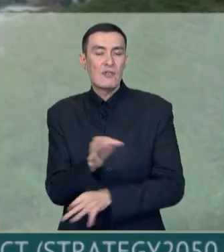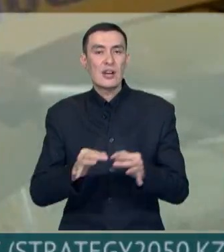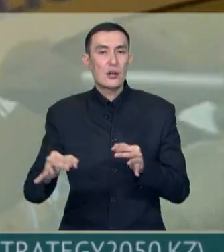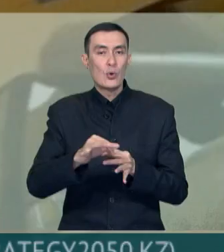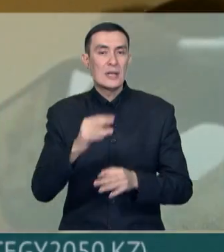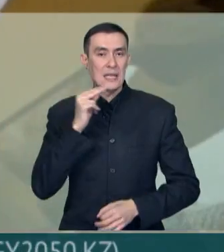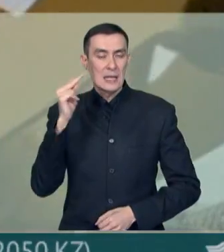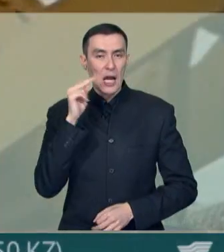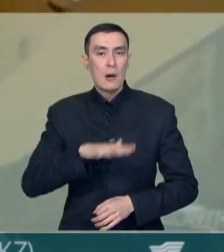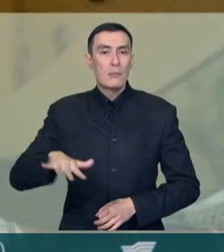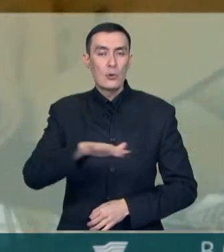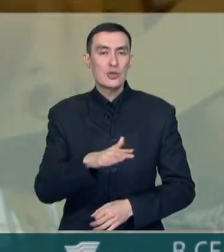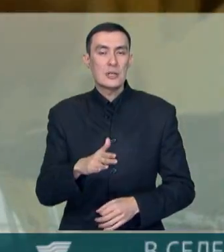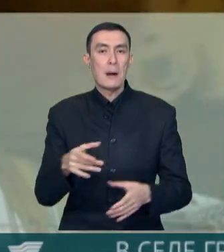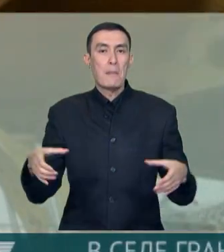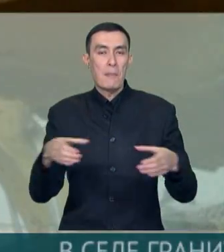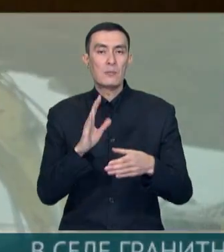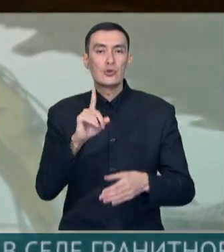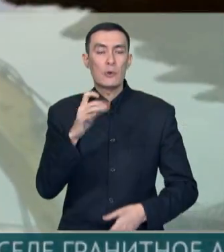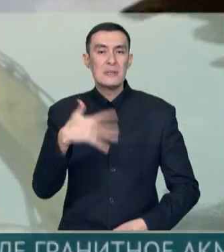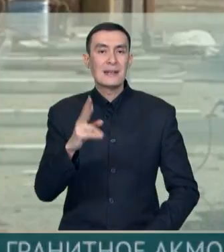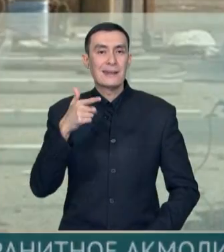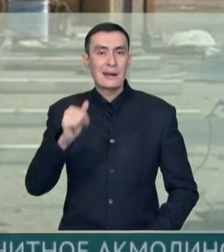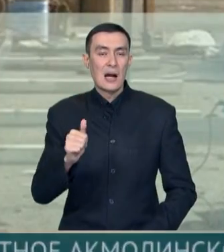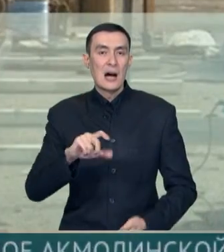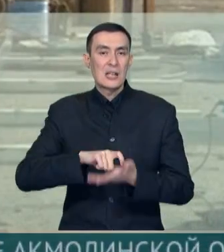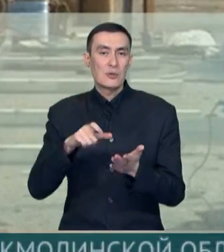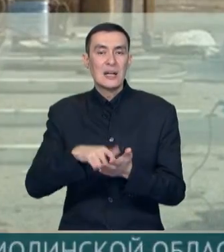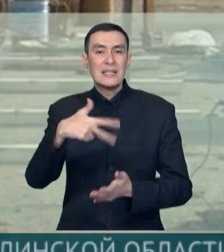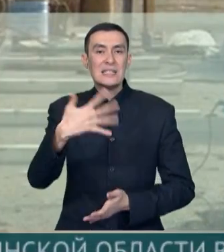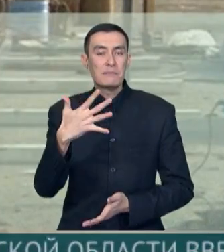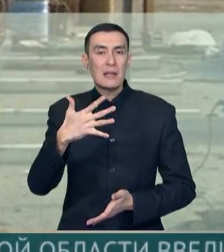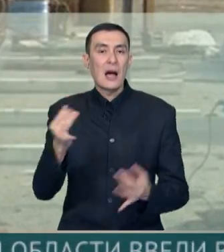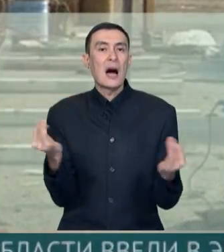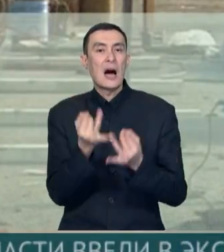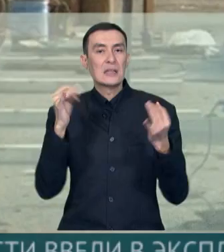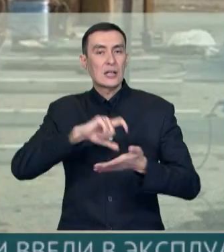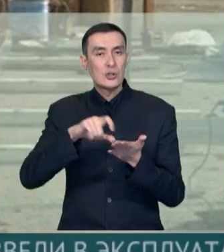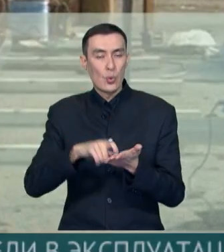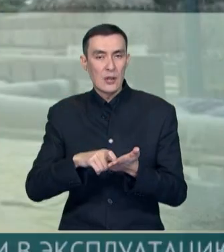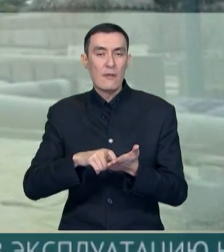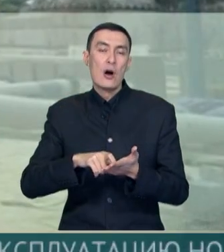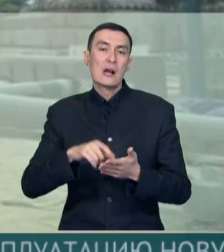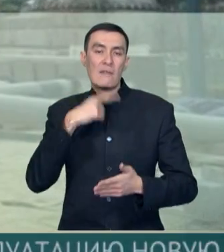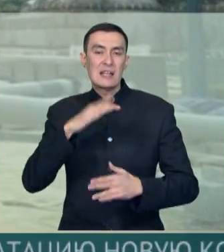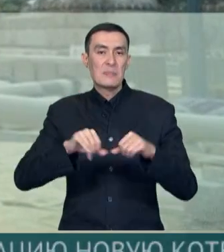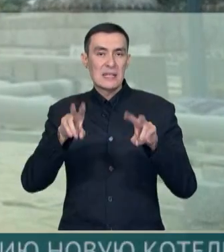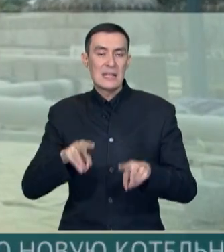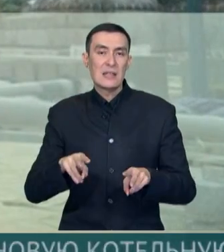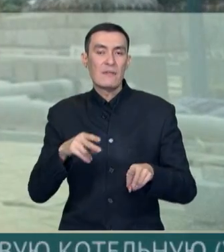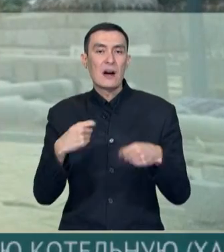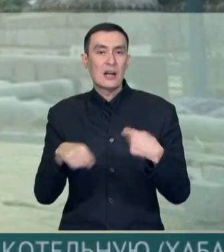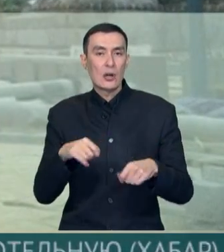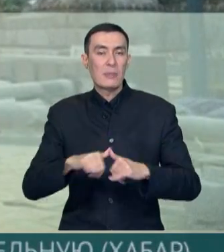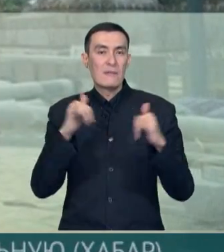страны. Площадь парка 150 гектаров. Там разместят 35 аттракционов. По прогнозам экспертов, объем этого рынка в ближайшие пару